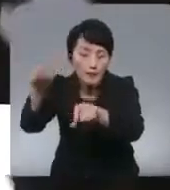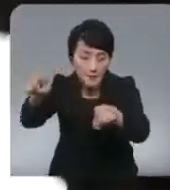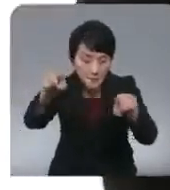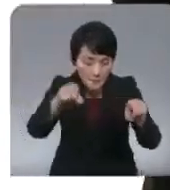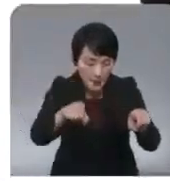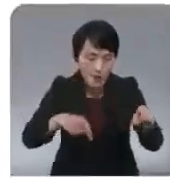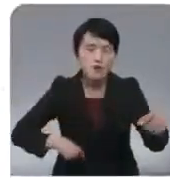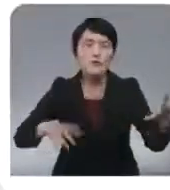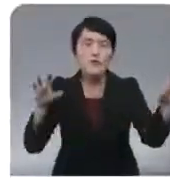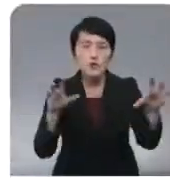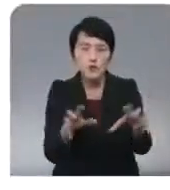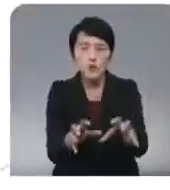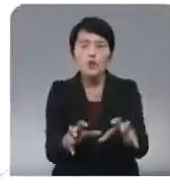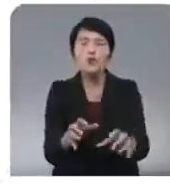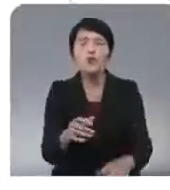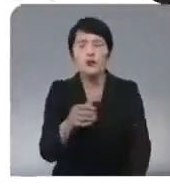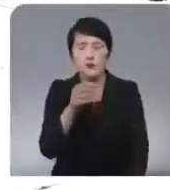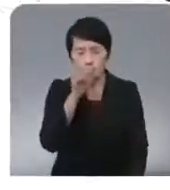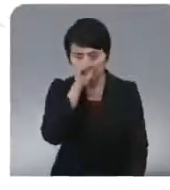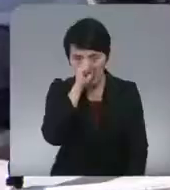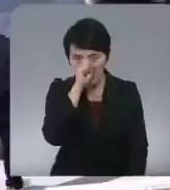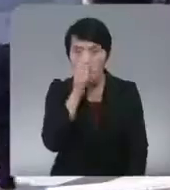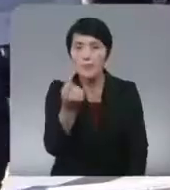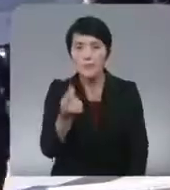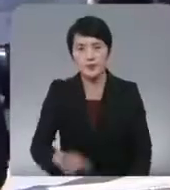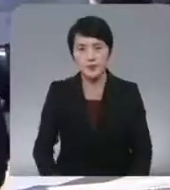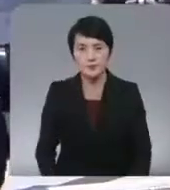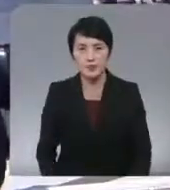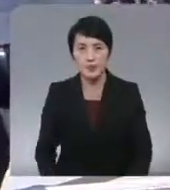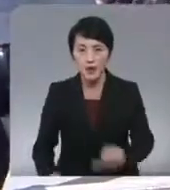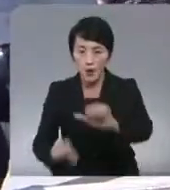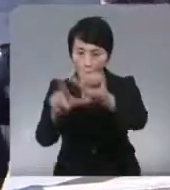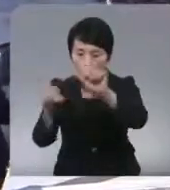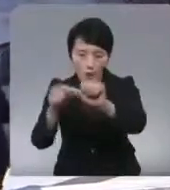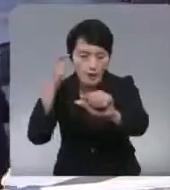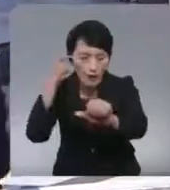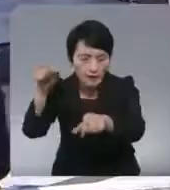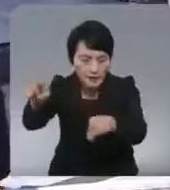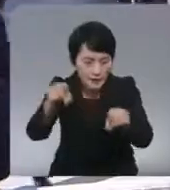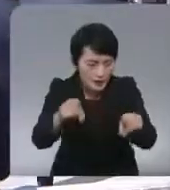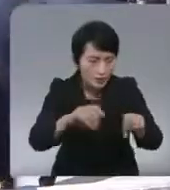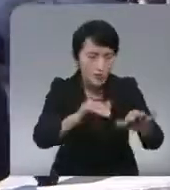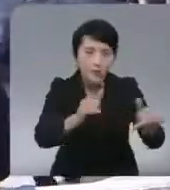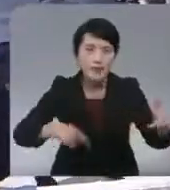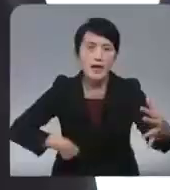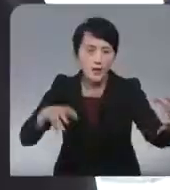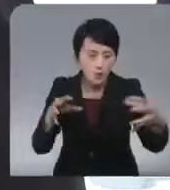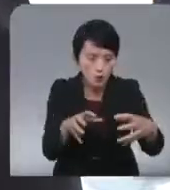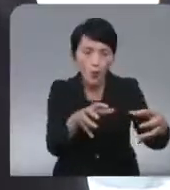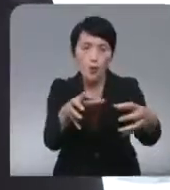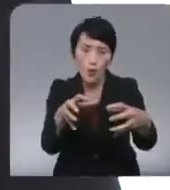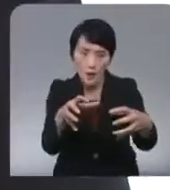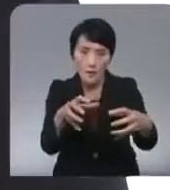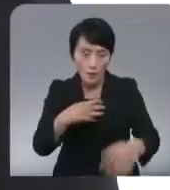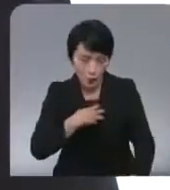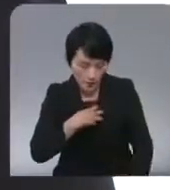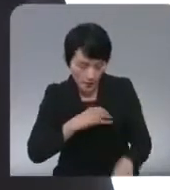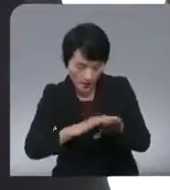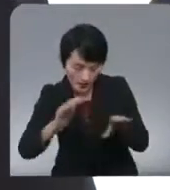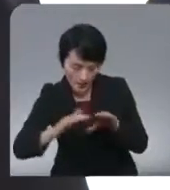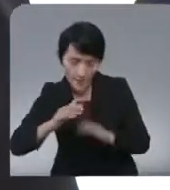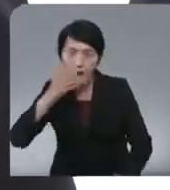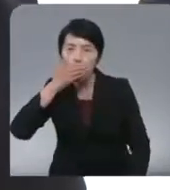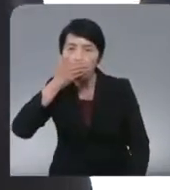価値を地位を保って守った5月の構想を覚えているとした上え518民主化運動の5月